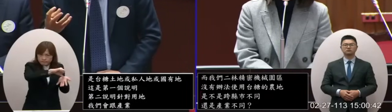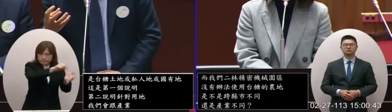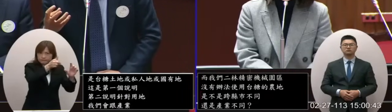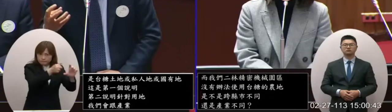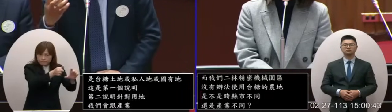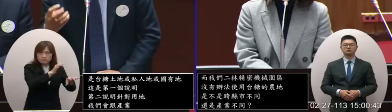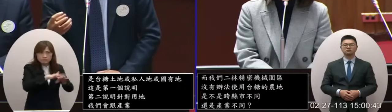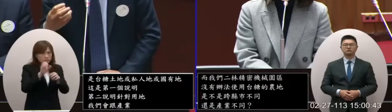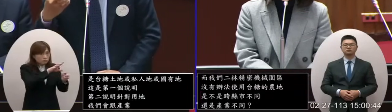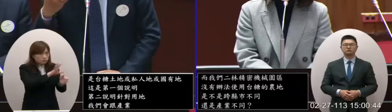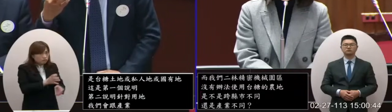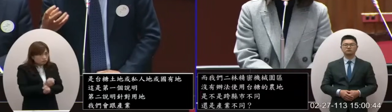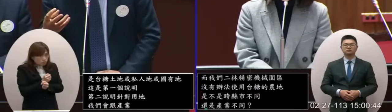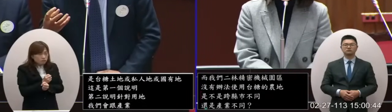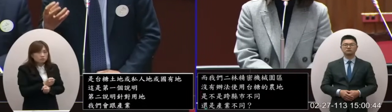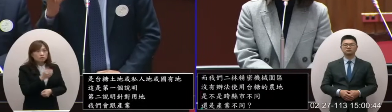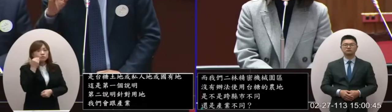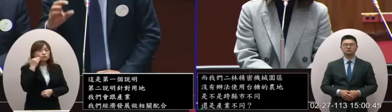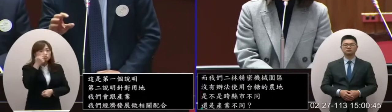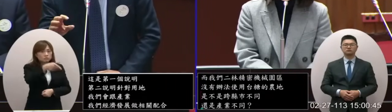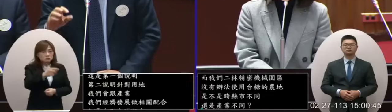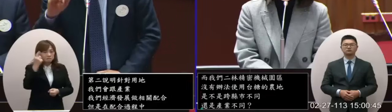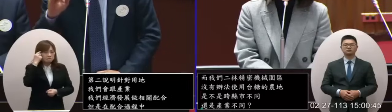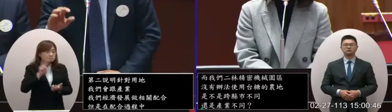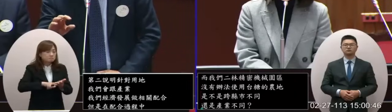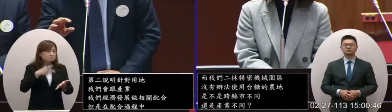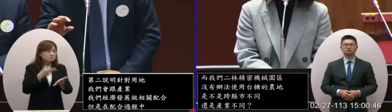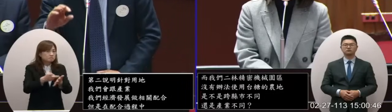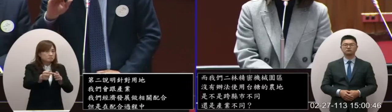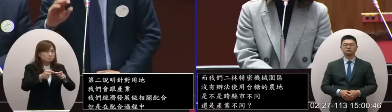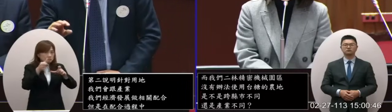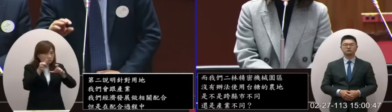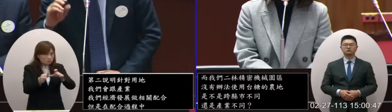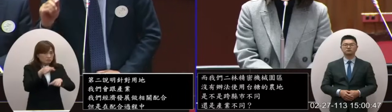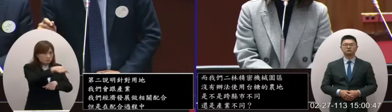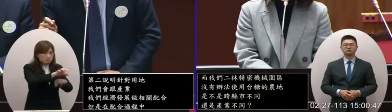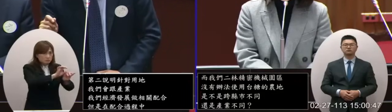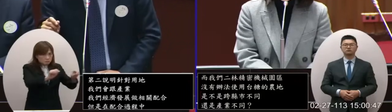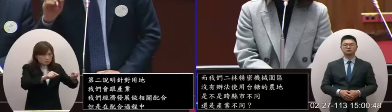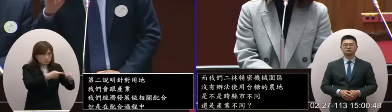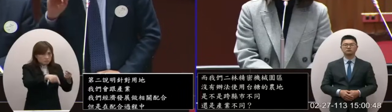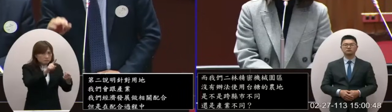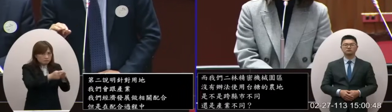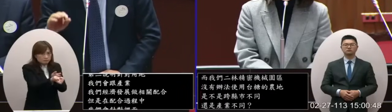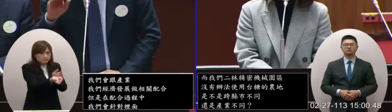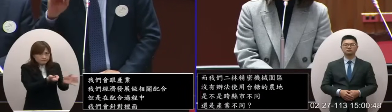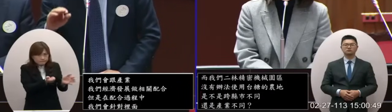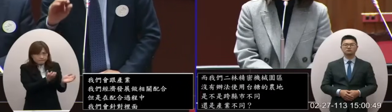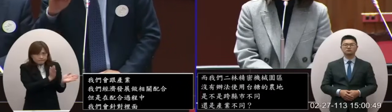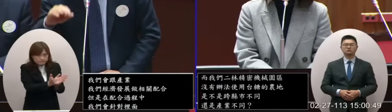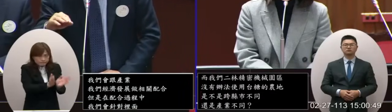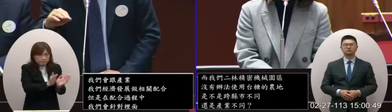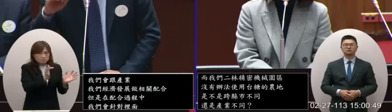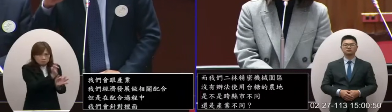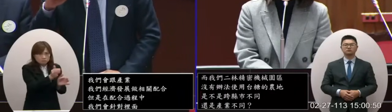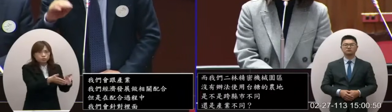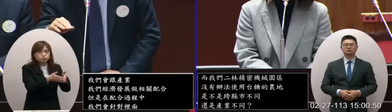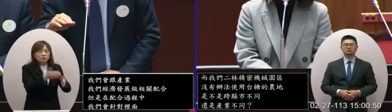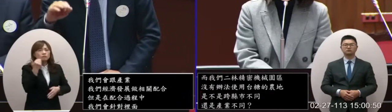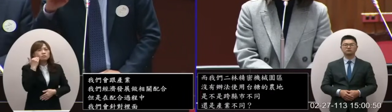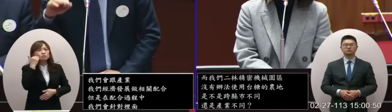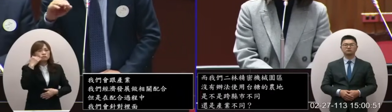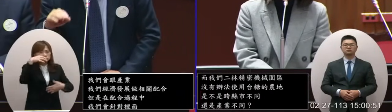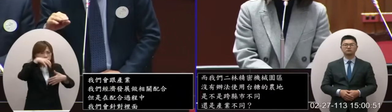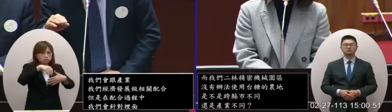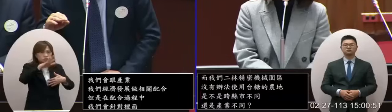会去提醒，如果你要作为一个园区，就一定要想办法把有机栽培园区做妥适的处理。那如果里面它有保育有栖